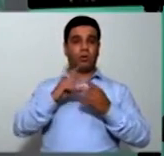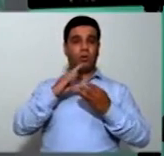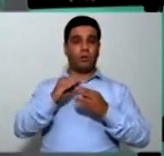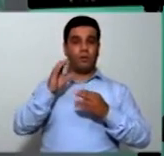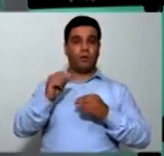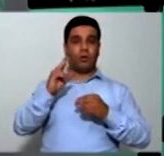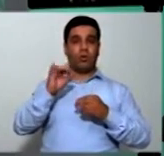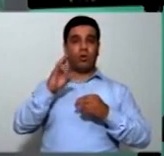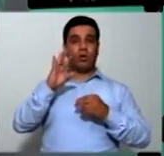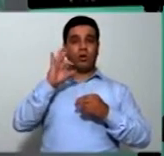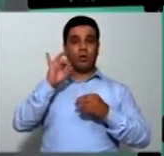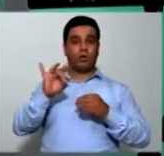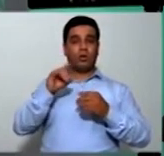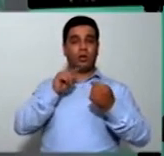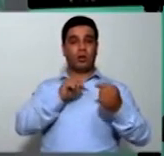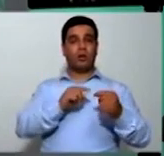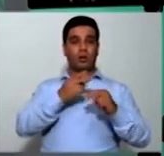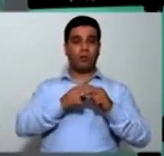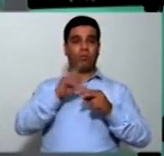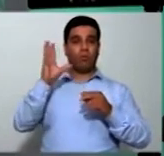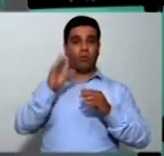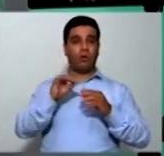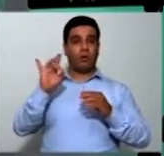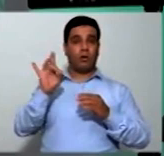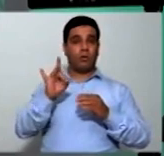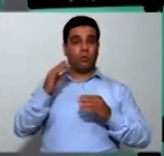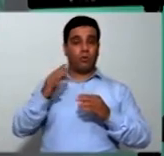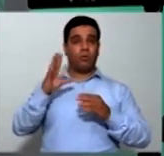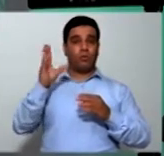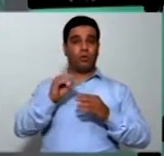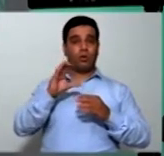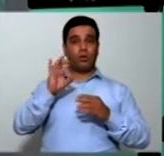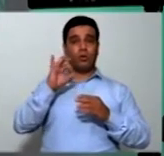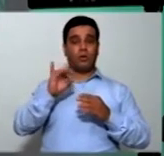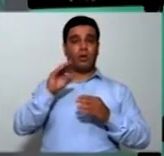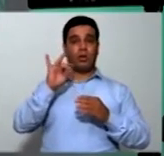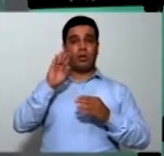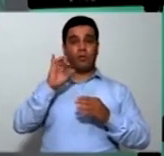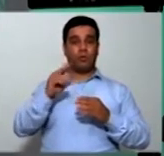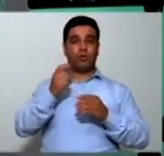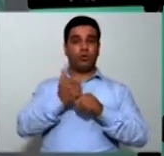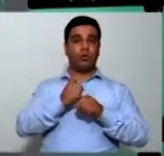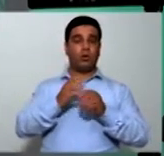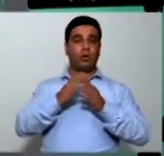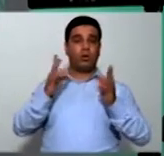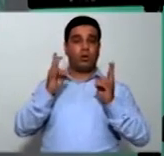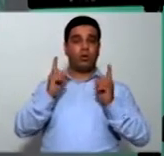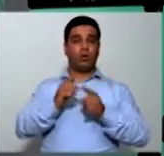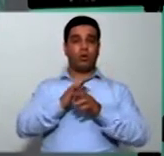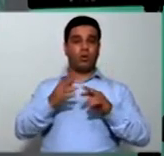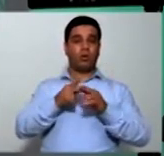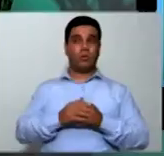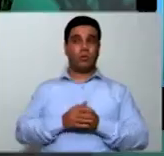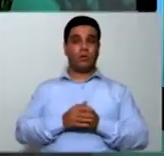va quloqlashtirish siyosatiga qarshi butun respublikada, butun Sovet Ittifoqida juda katta noroziliklar amalga